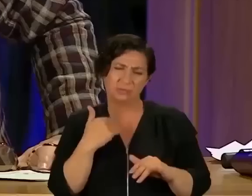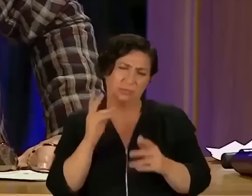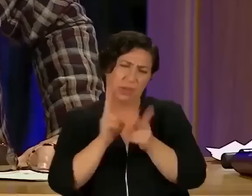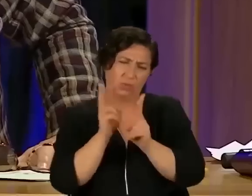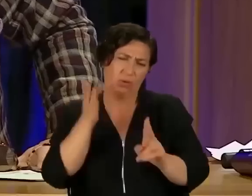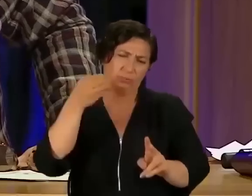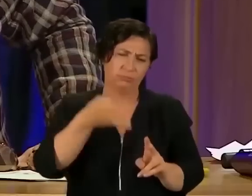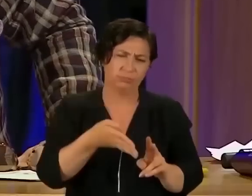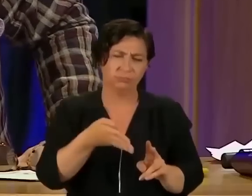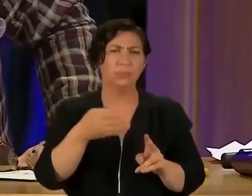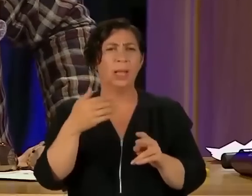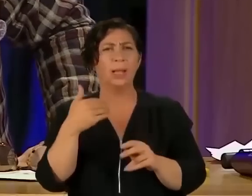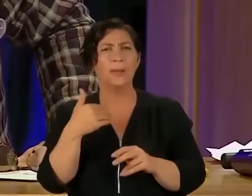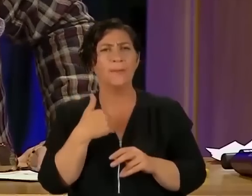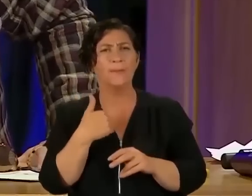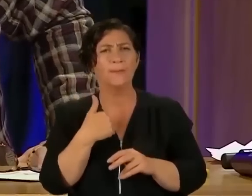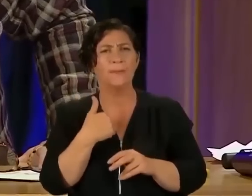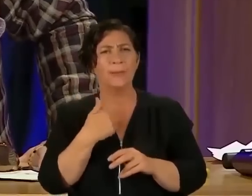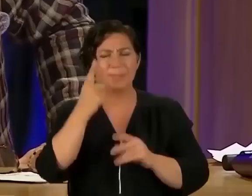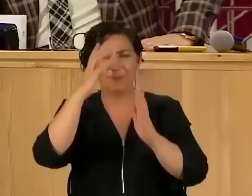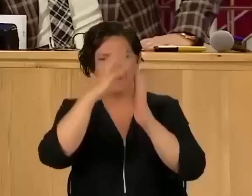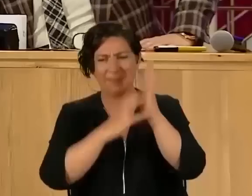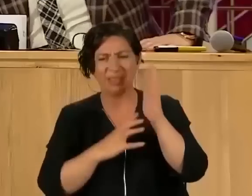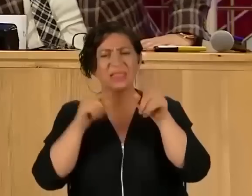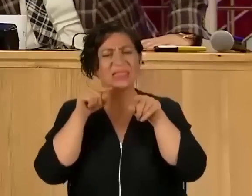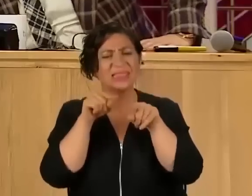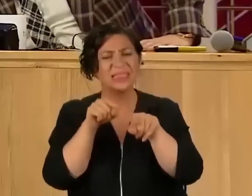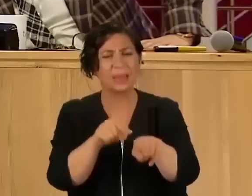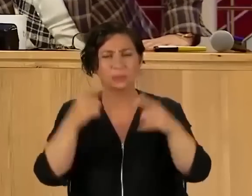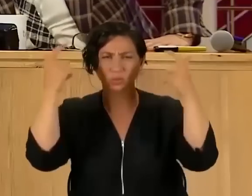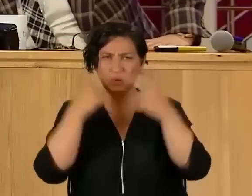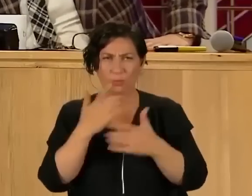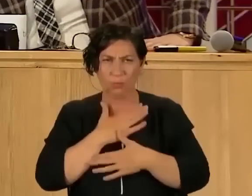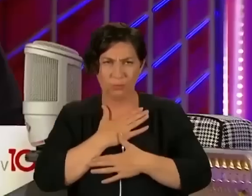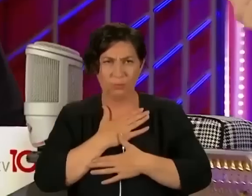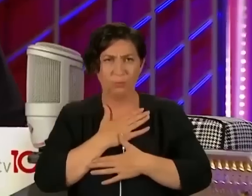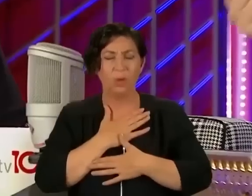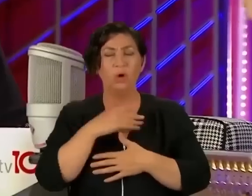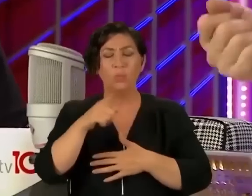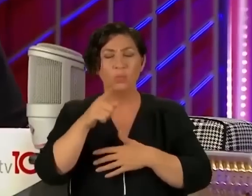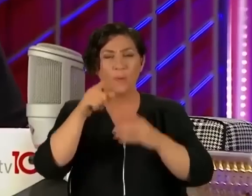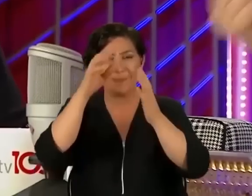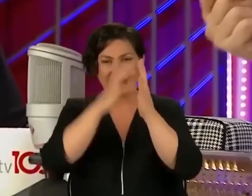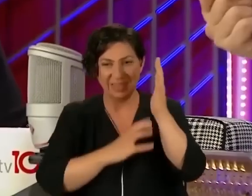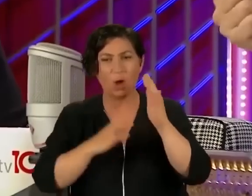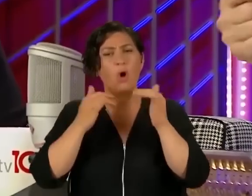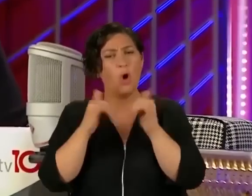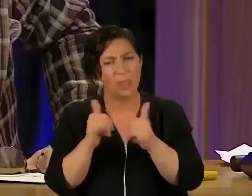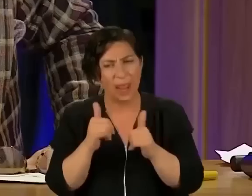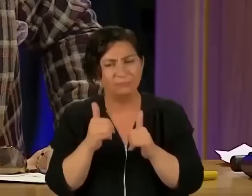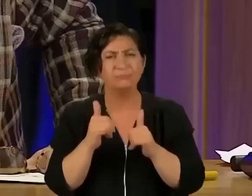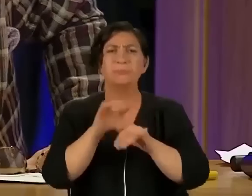çıkarım. Ben bir metni takip etmekle görevliyim. Evet. Bu metni